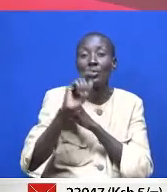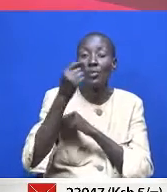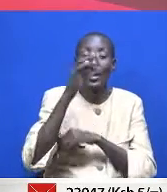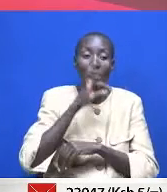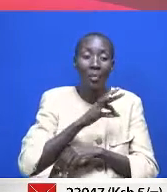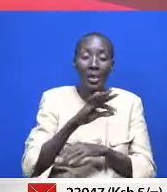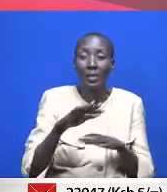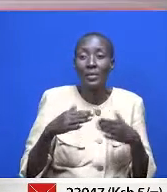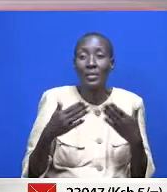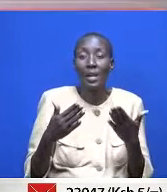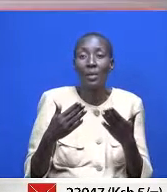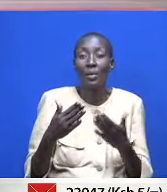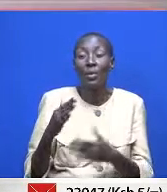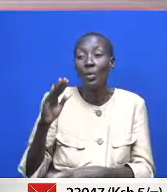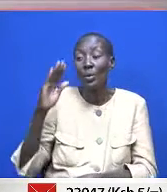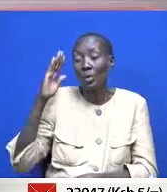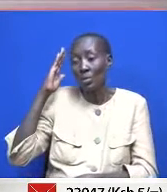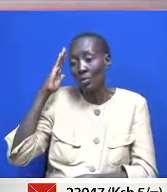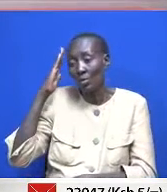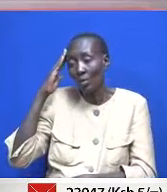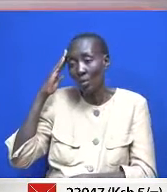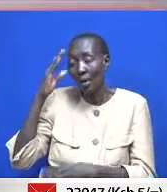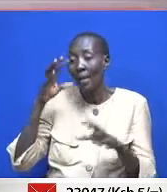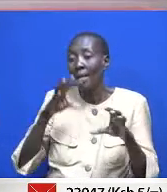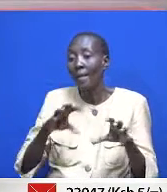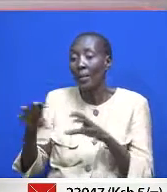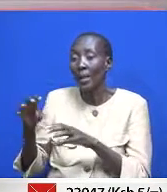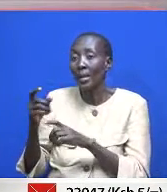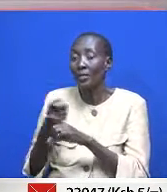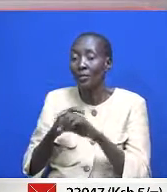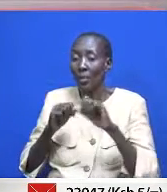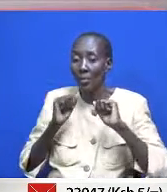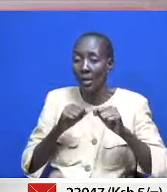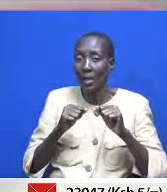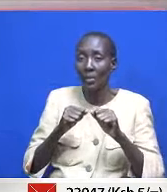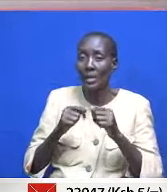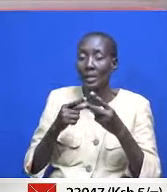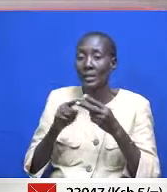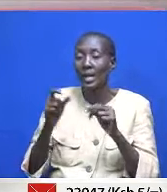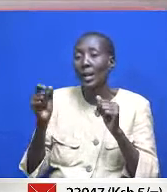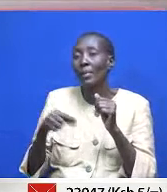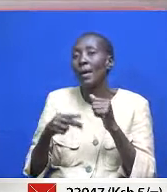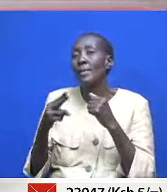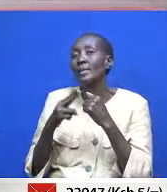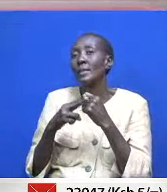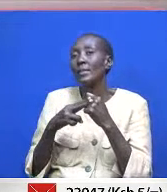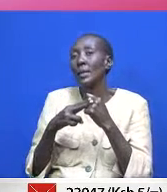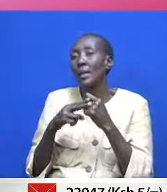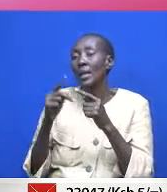hivi? Unajua hii soko kulingana na mkataba inaanzia mwezi wa 7 mwaka